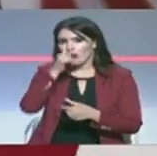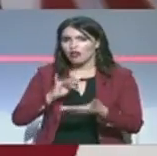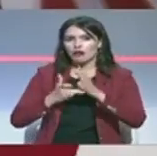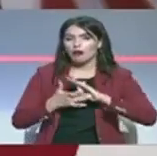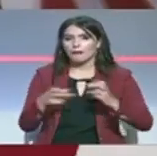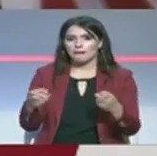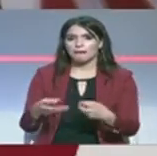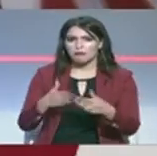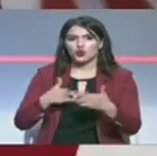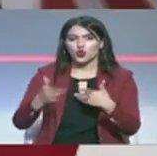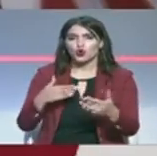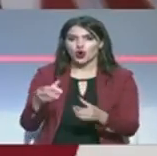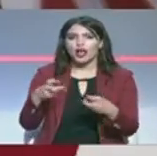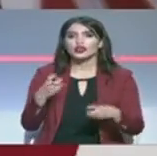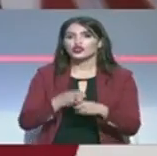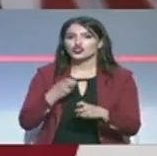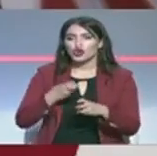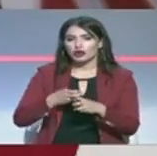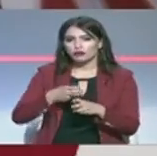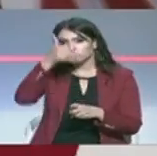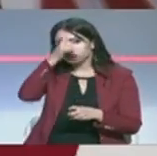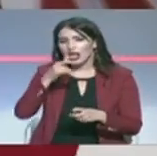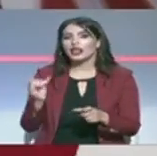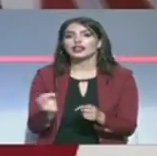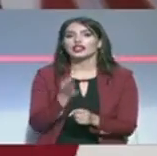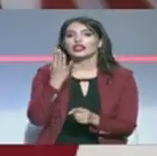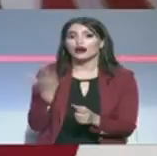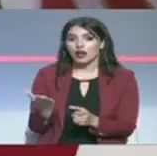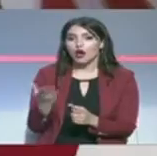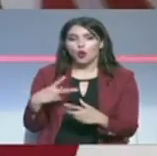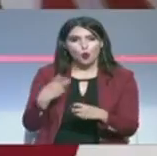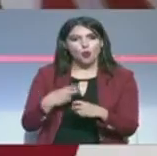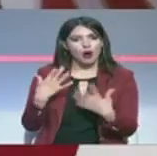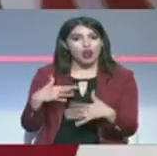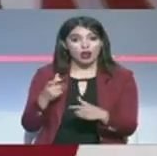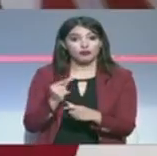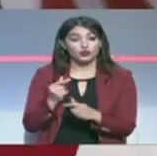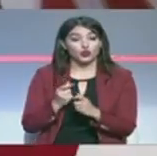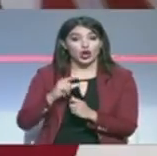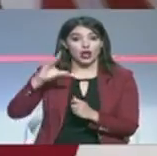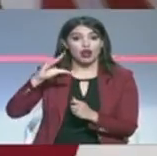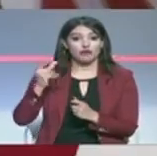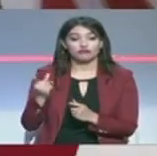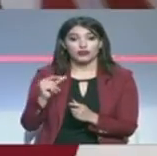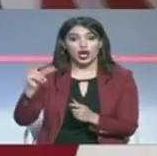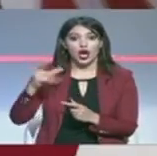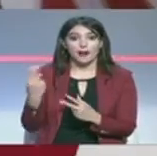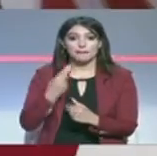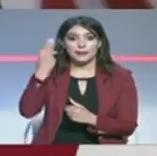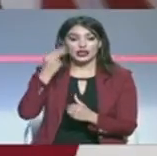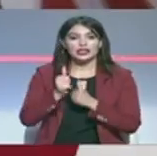عديد الأحجار الكريمة النادرة والثمينة، هذا ديما مبدئيا حسب كلام المعهد الوطني